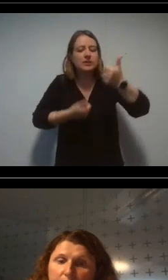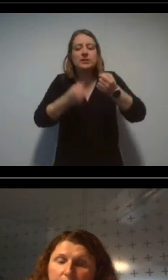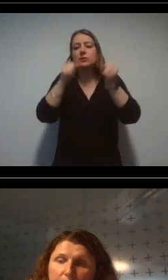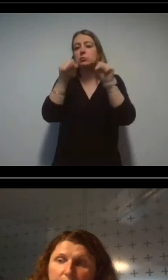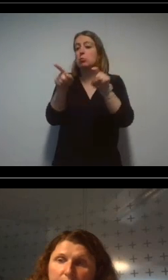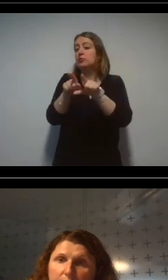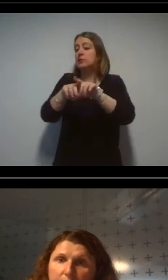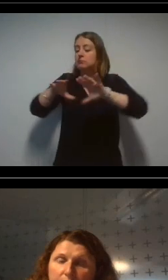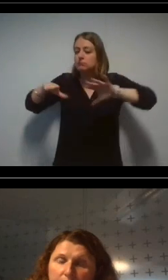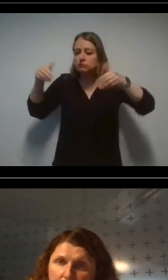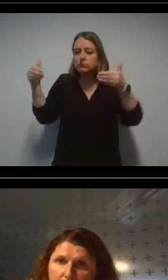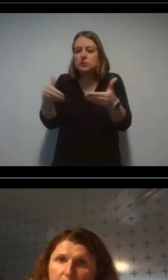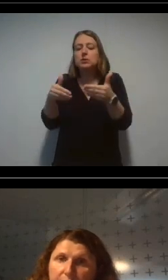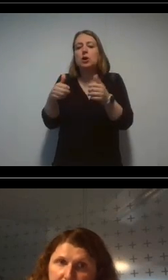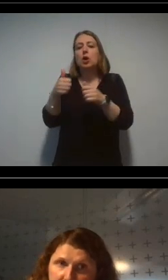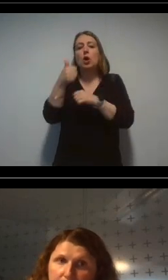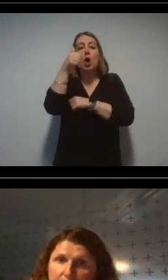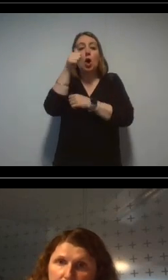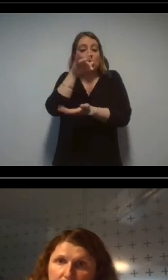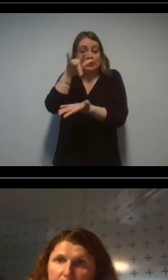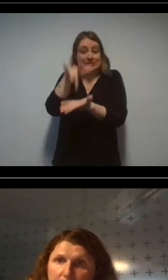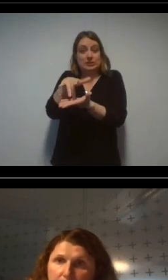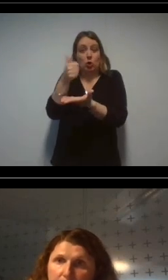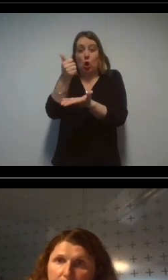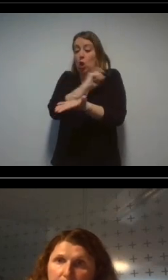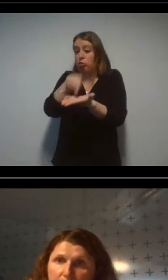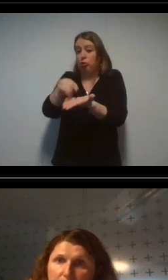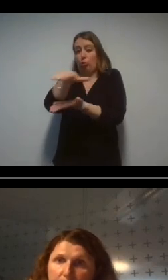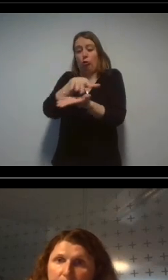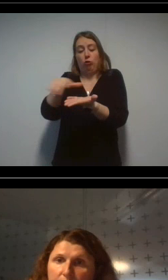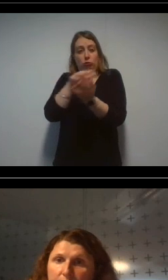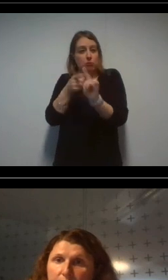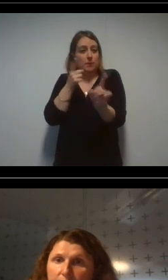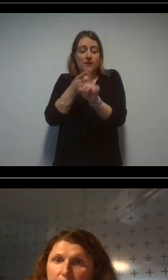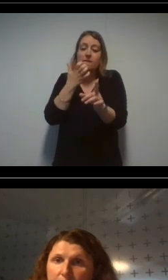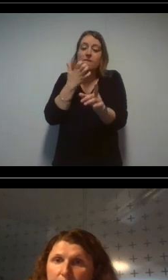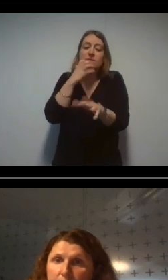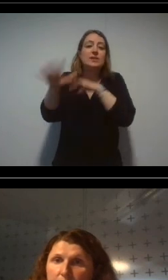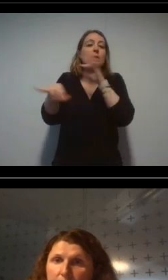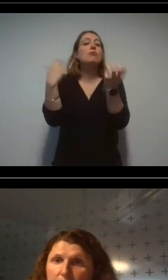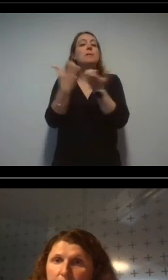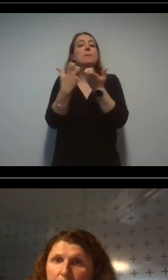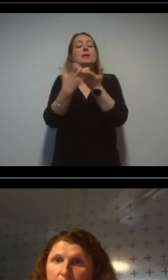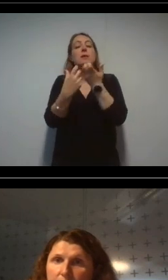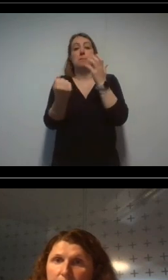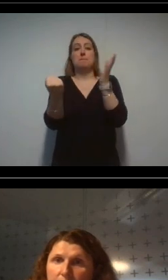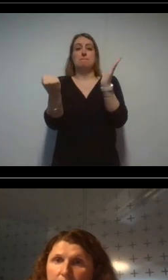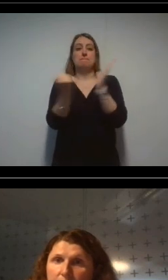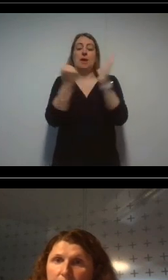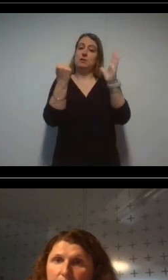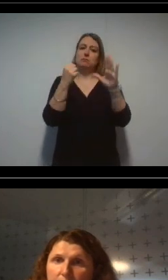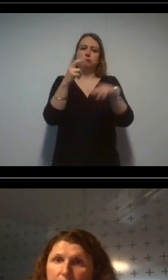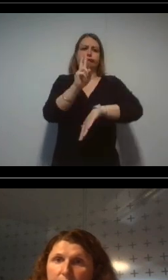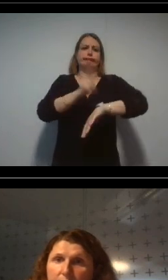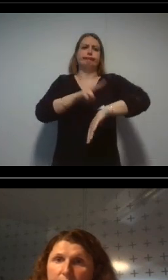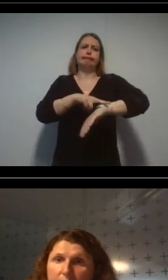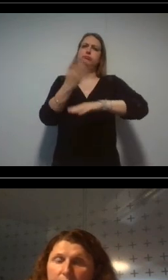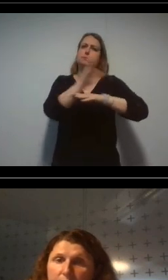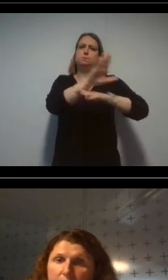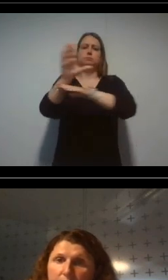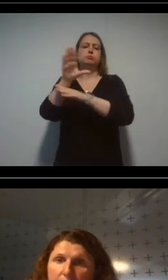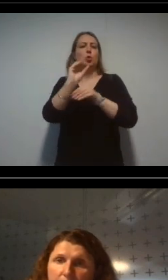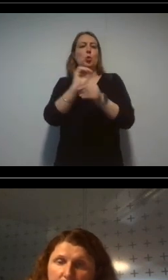focus sur un site en particulier qu'on a envie de faire découvrir. Je parlais tout à l'heure de la marque employeur ou de secteur d'activité inconnu. Voilà, ça peut être